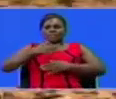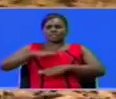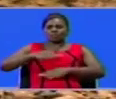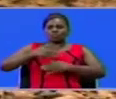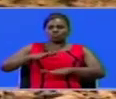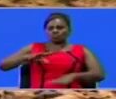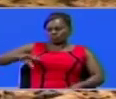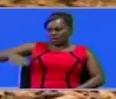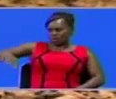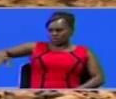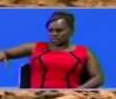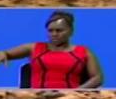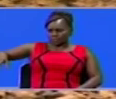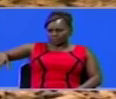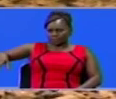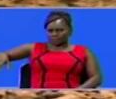County.